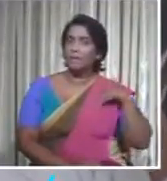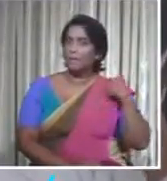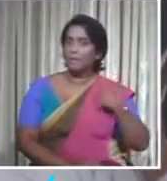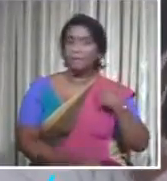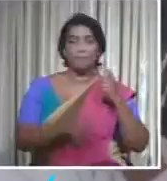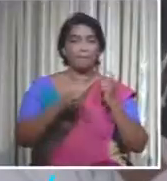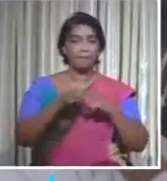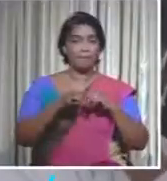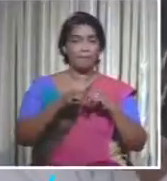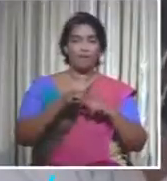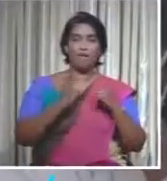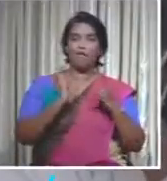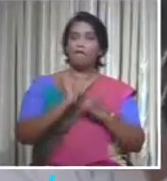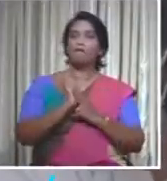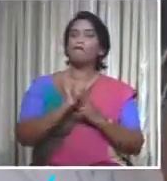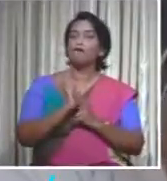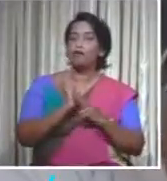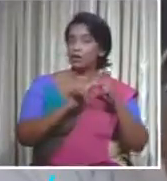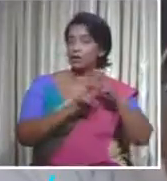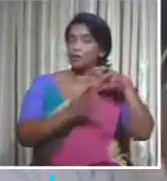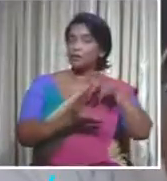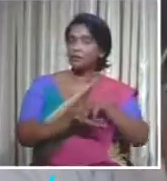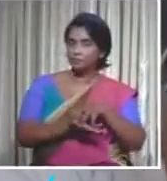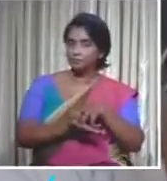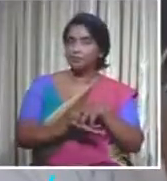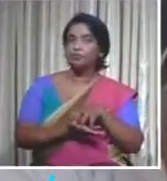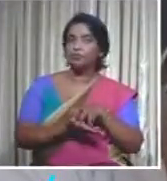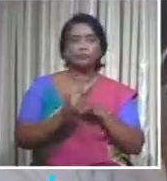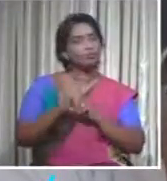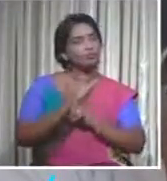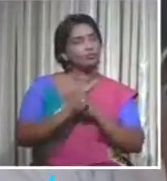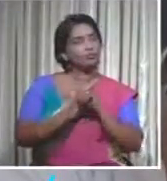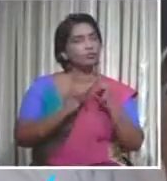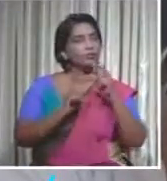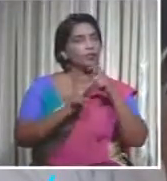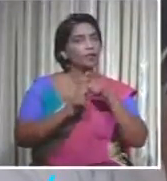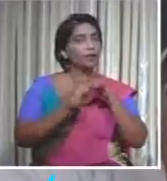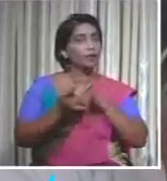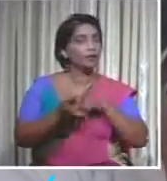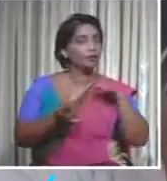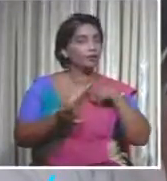वउनिया मावट व्रदेश नण